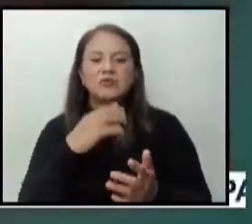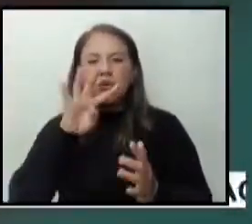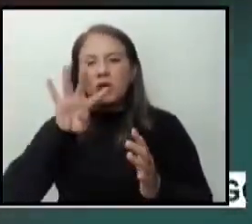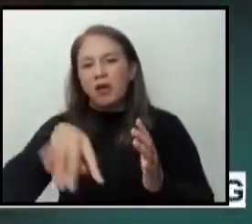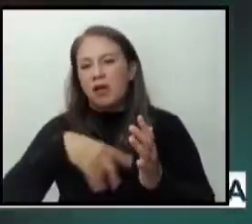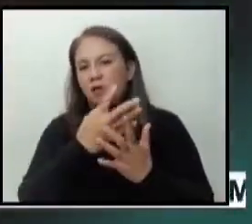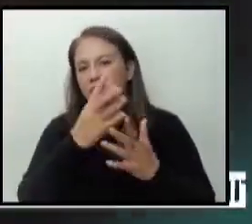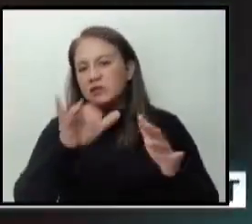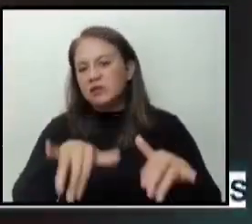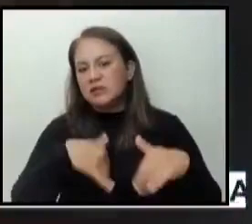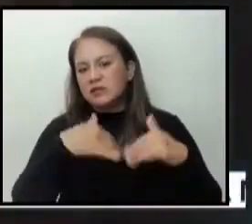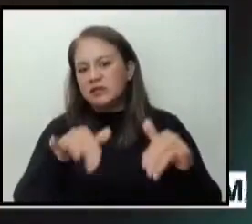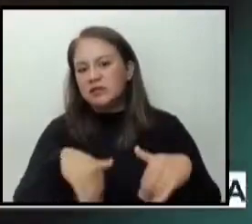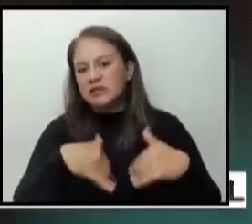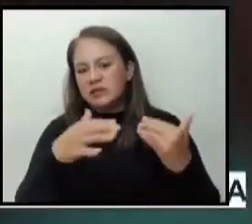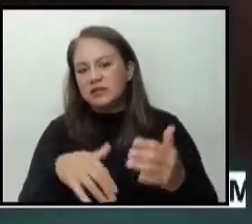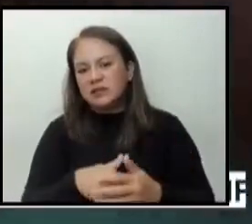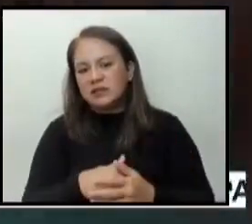biktima.